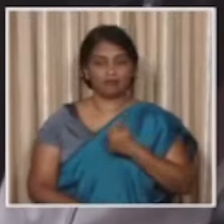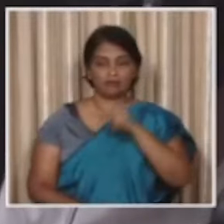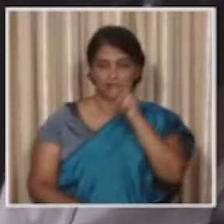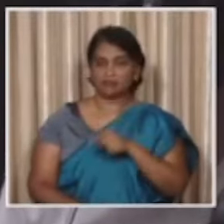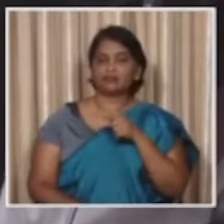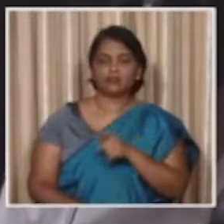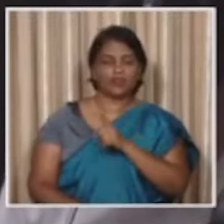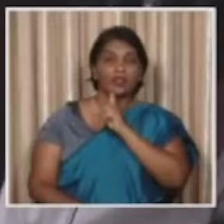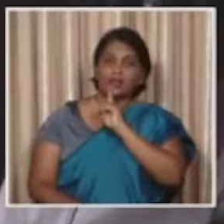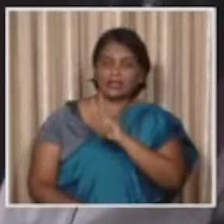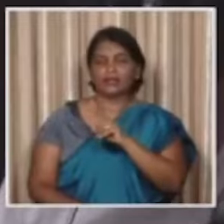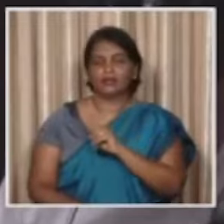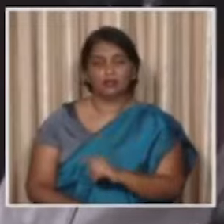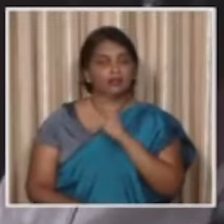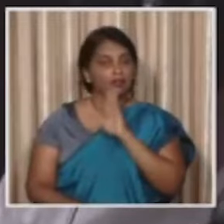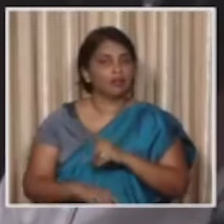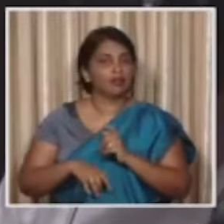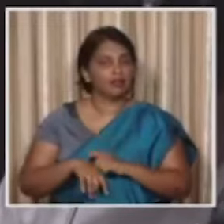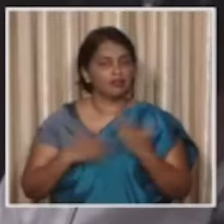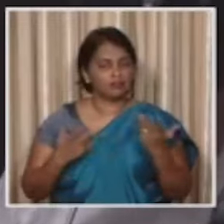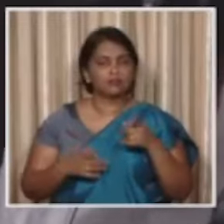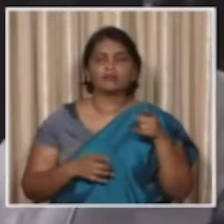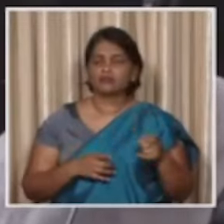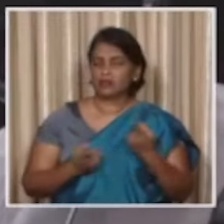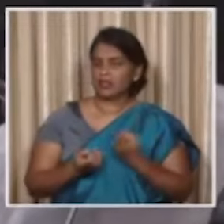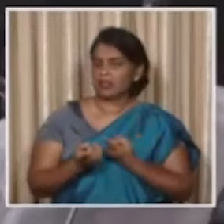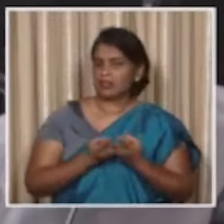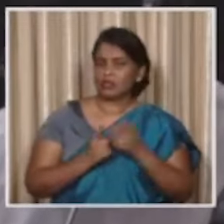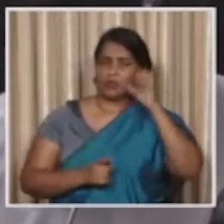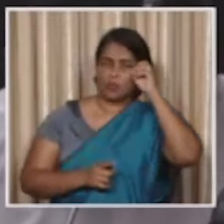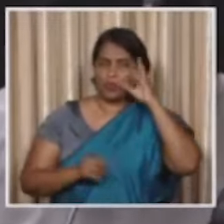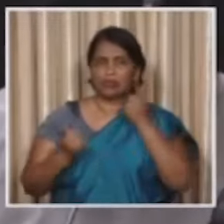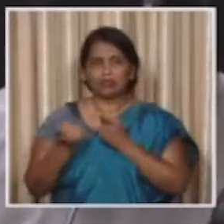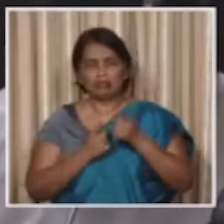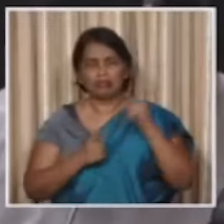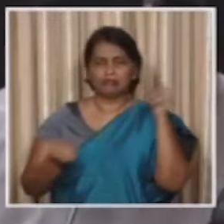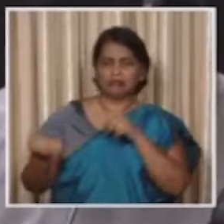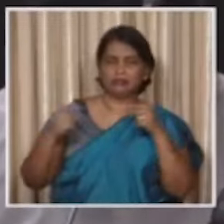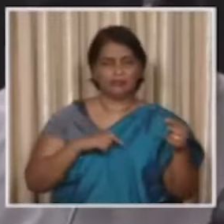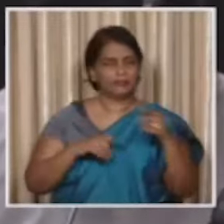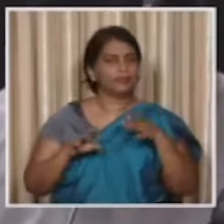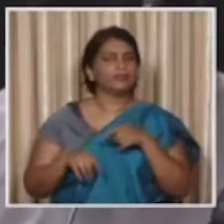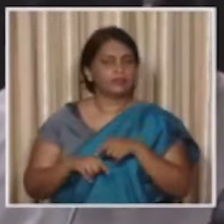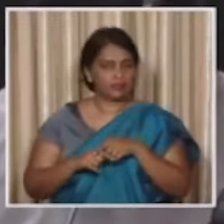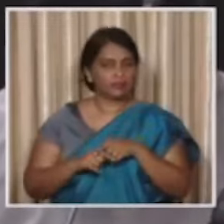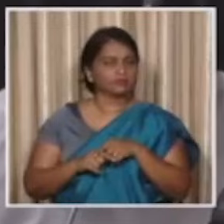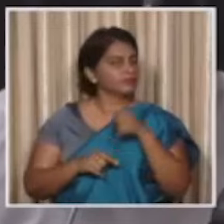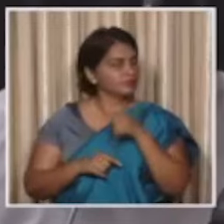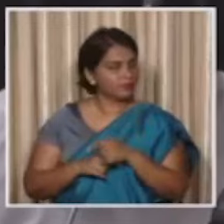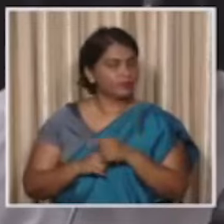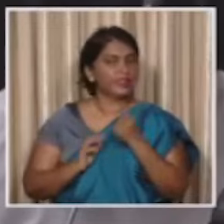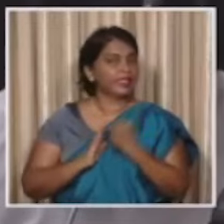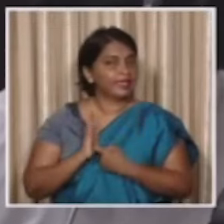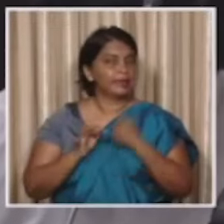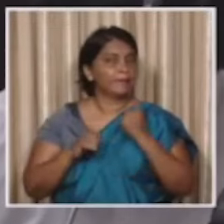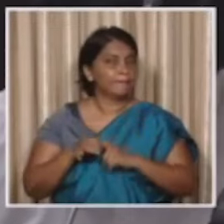කට්ටිය මේක ගිහිල්ලා කතා කරයි කිය. ඒ දෙහිම අවස්ථාවක් නැති වෙනකොට මේකත් තරඟයට උදේට තරඟයට එක්කෙනාගේ එක්කෙනා නැගිට නැගිට මේ රීති